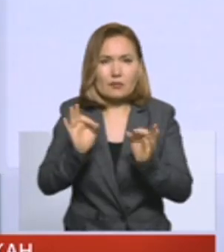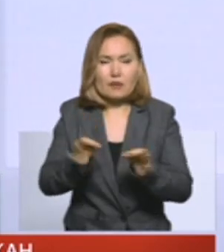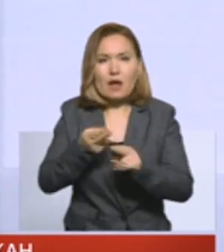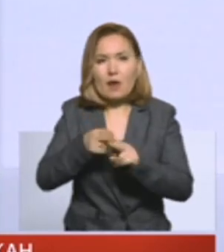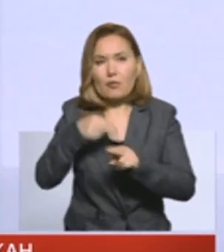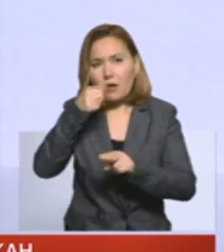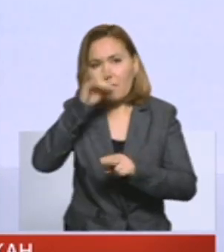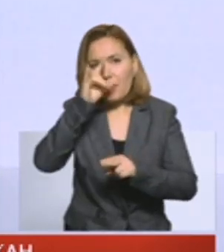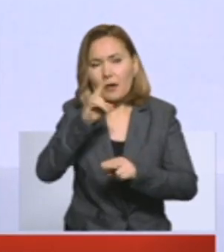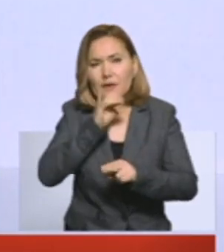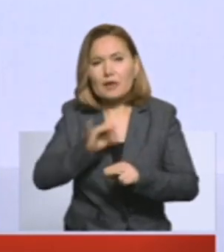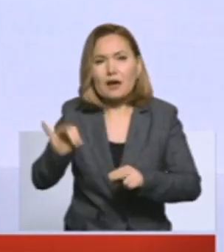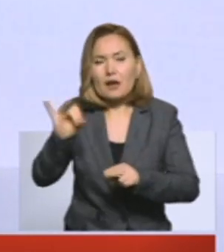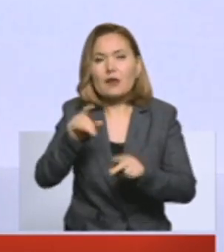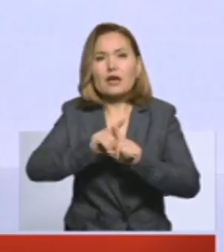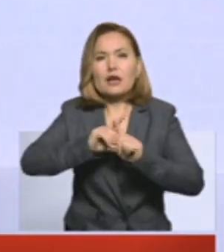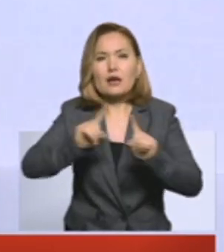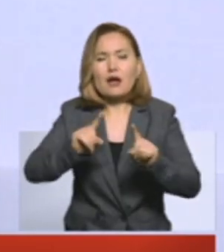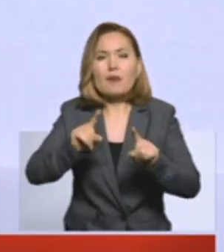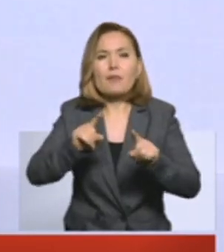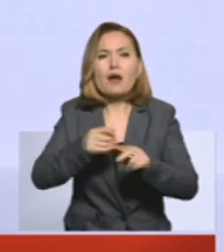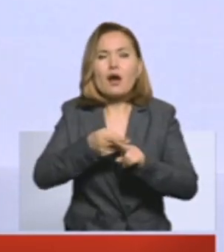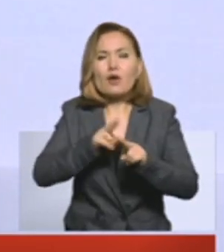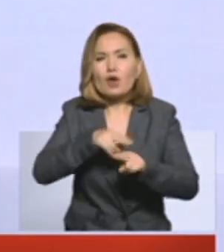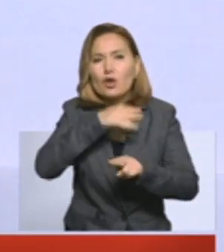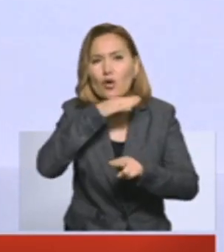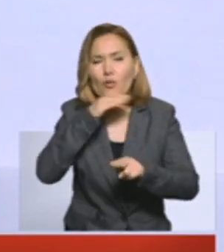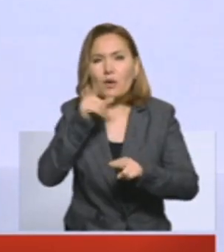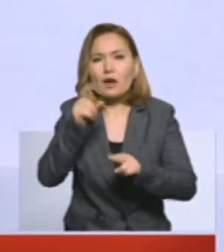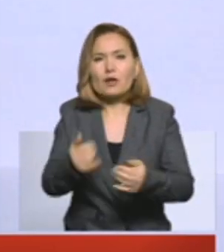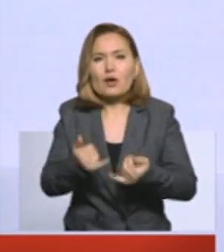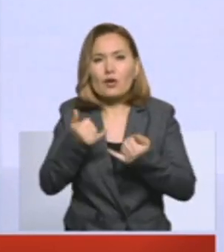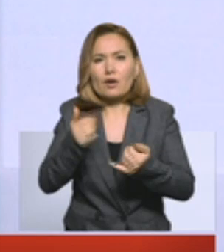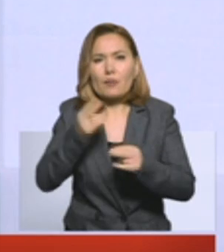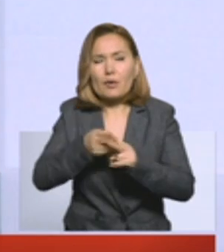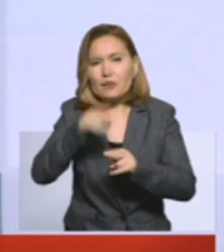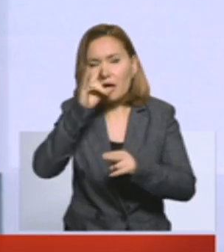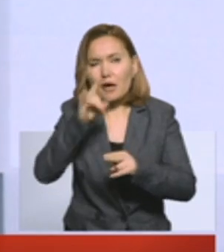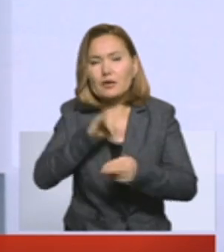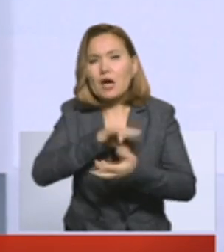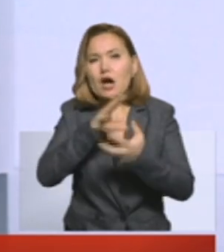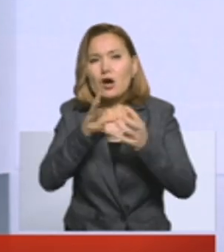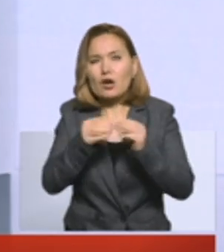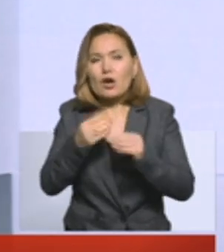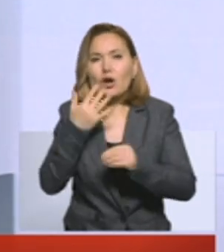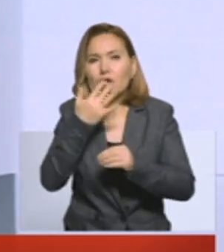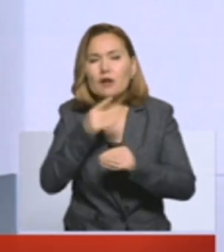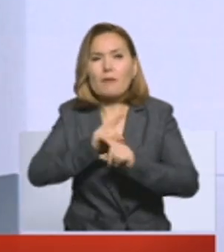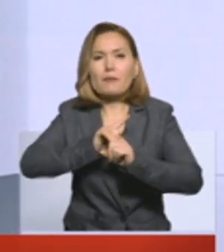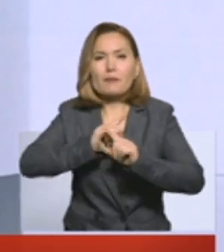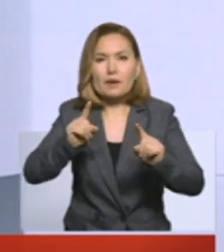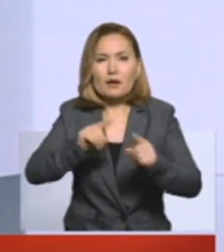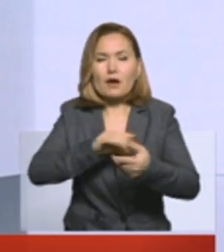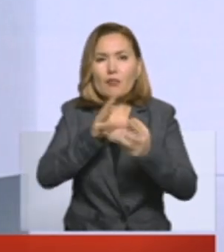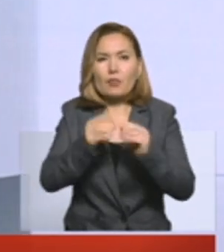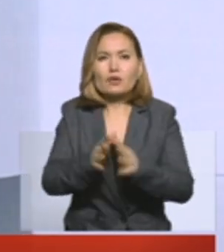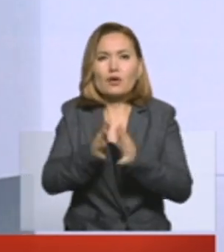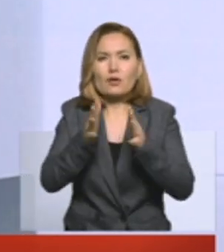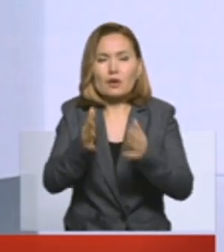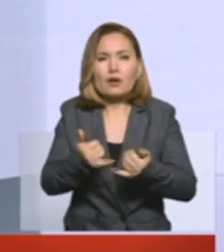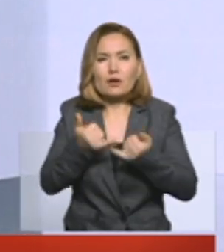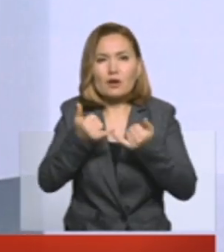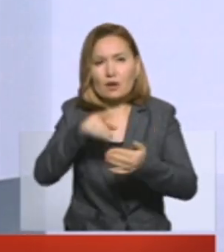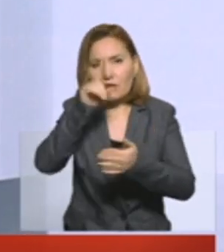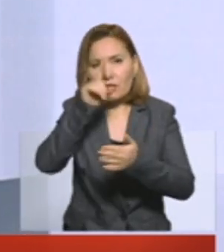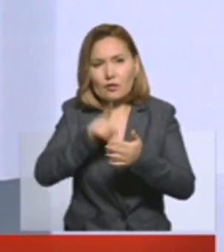Быйыл Қазақстан тарихында ерекше орны бар біраз тұлғаға құрмет көрсетіледі. Бұл еліміздің жалпыұлттық бірегейлігін нығайта түсуге зор септігін